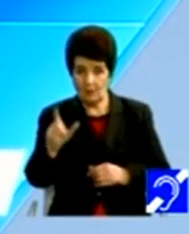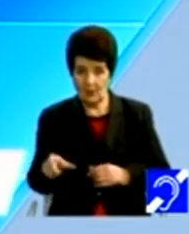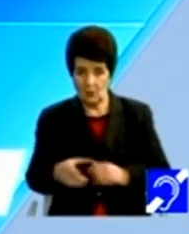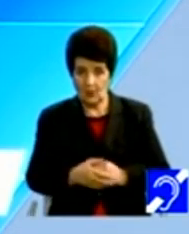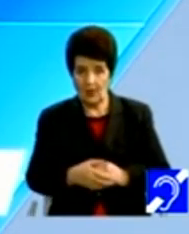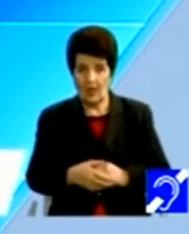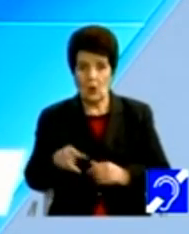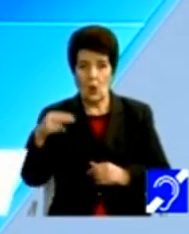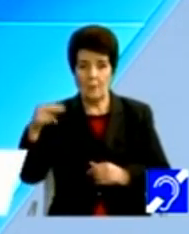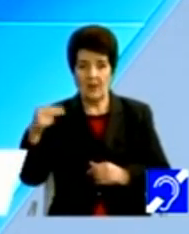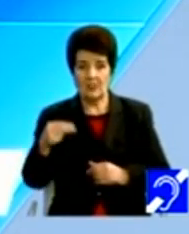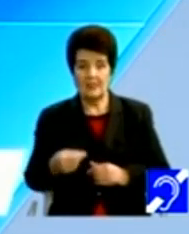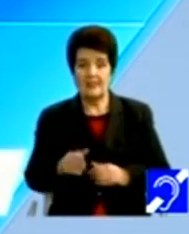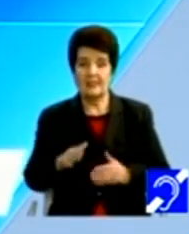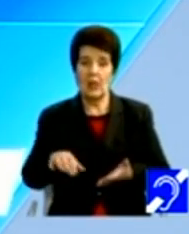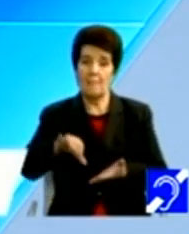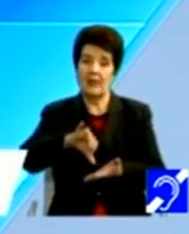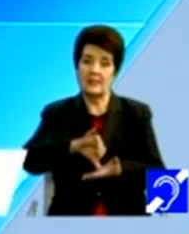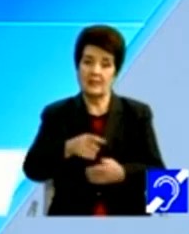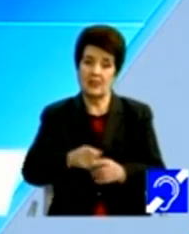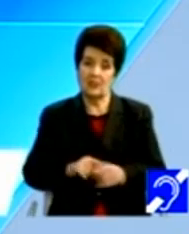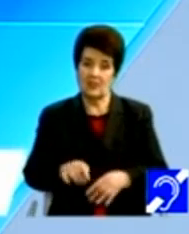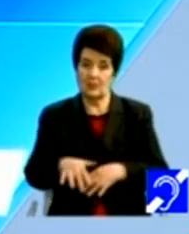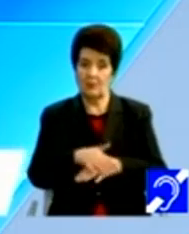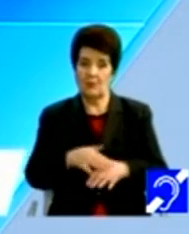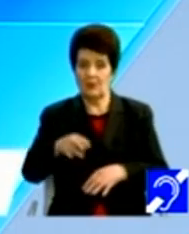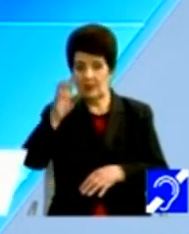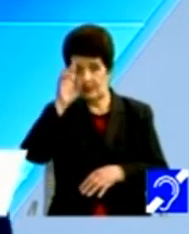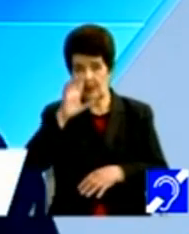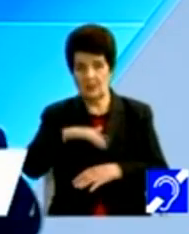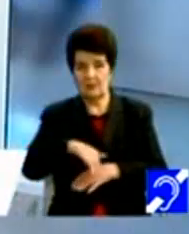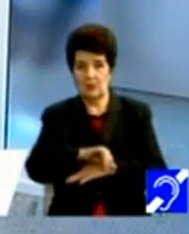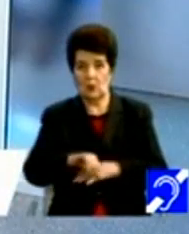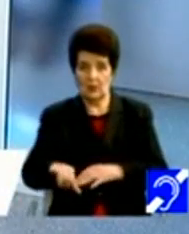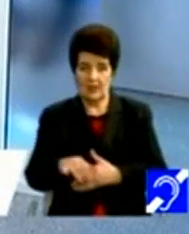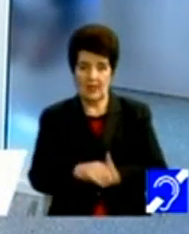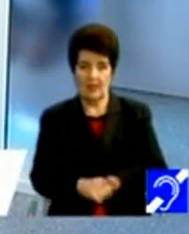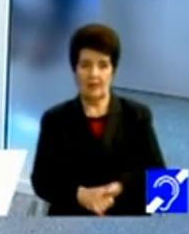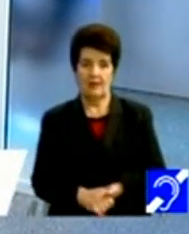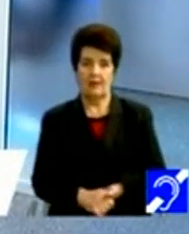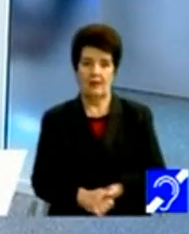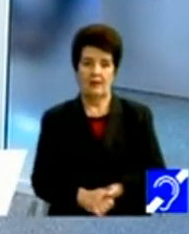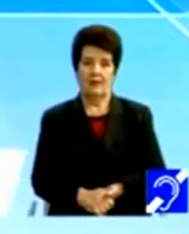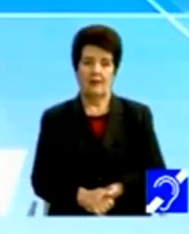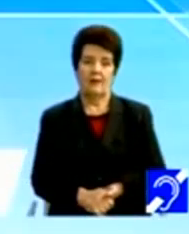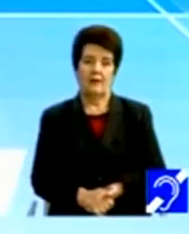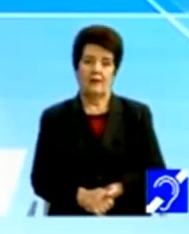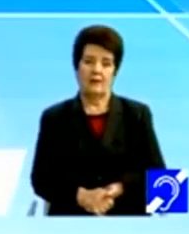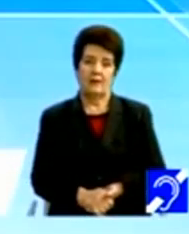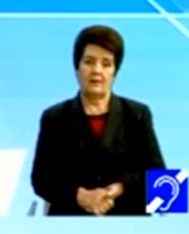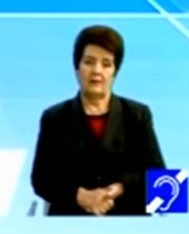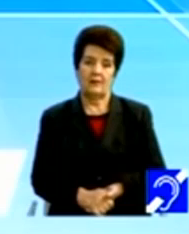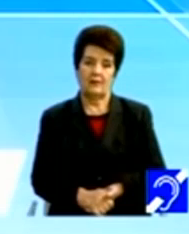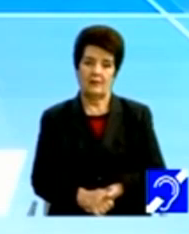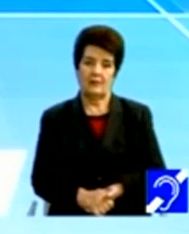un președinte care să reprezinte acest popor, atât în țară cât și pe scotare. Domnul Țicu. Eu